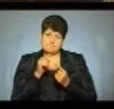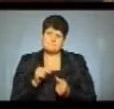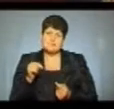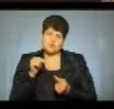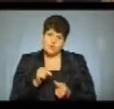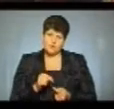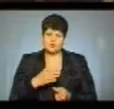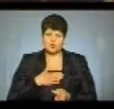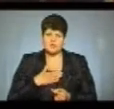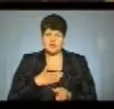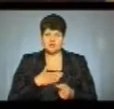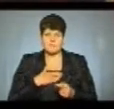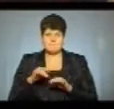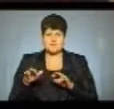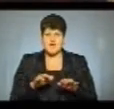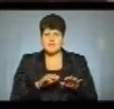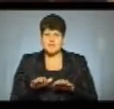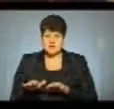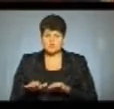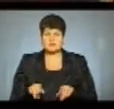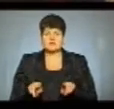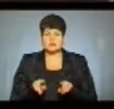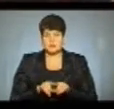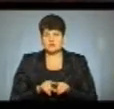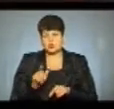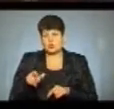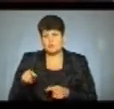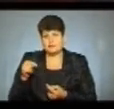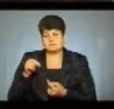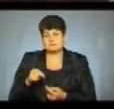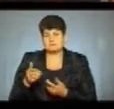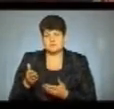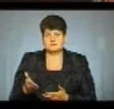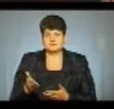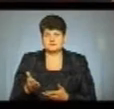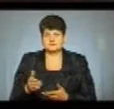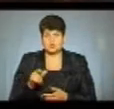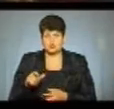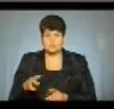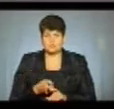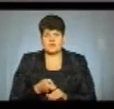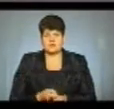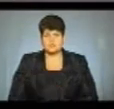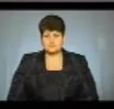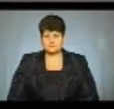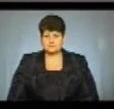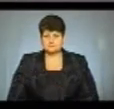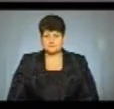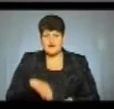до нашого піаніно і так само ж і до людей. Ну, типу, з людьми пов'язано.